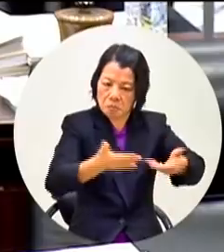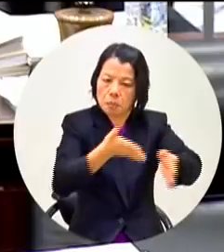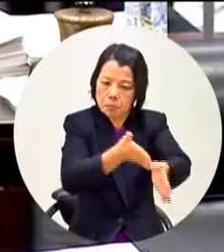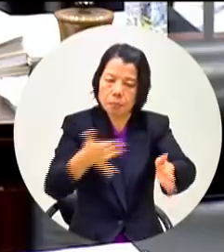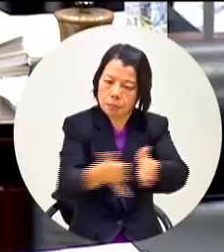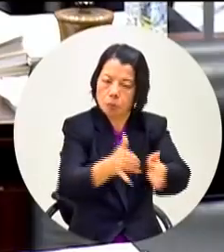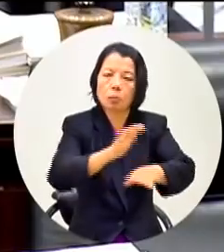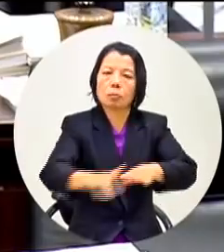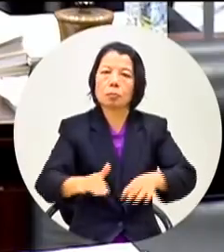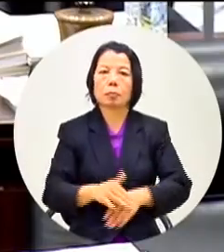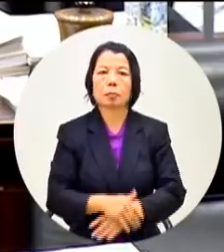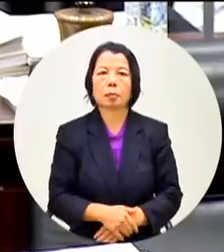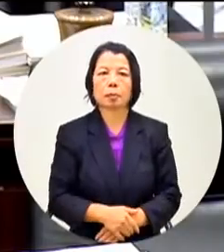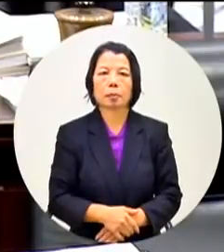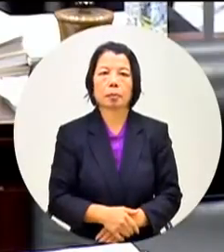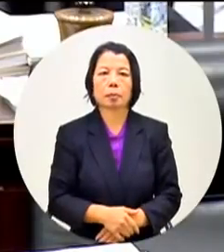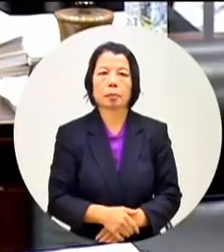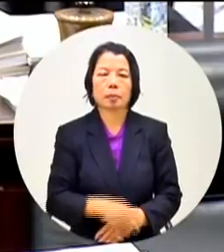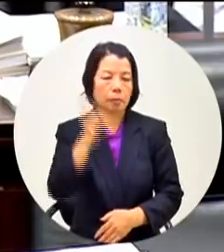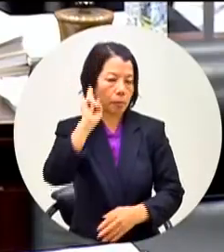法